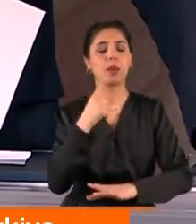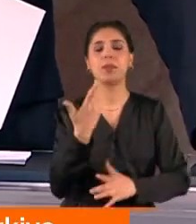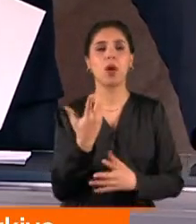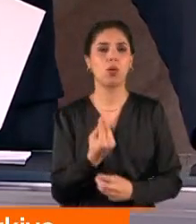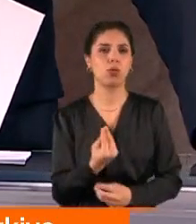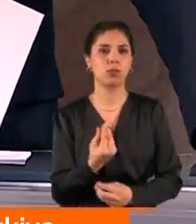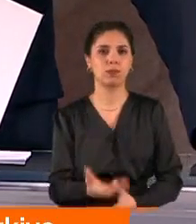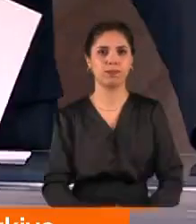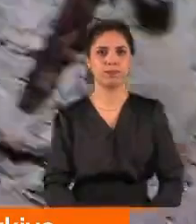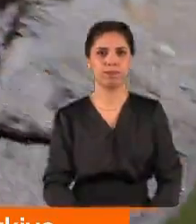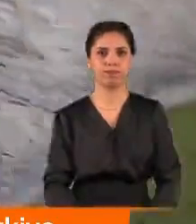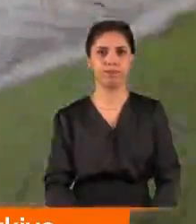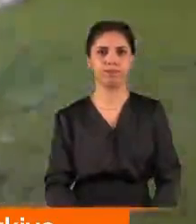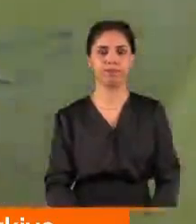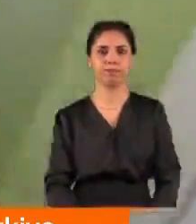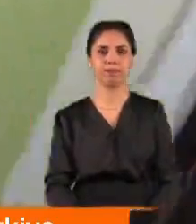oldu.